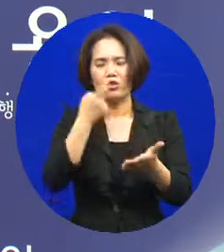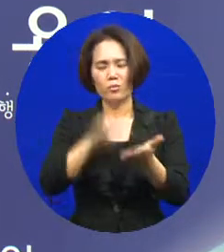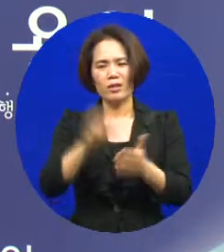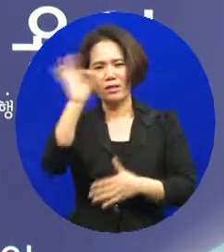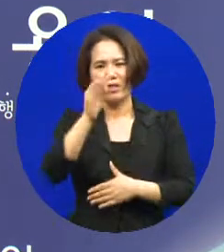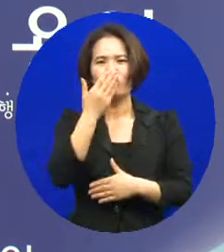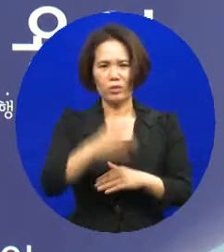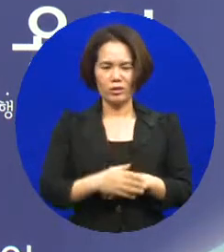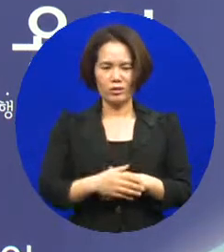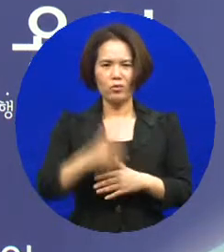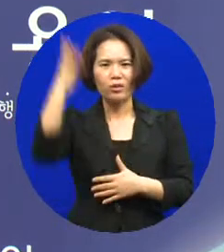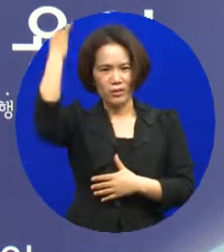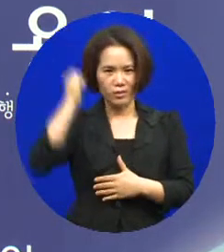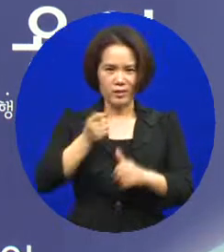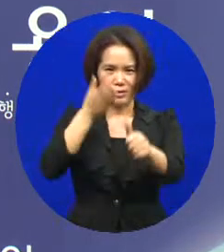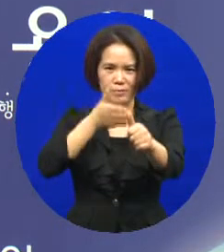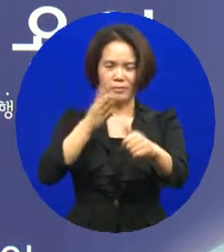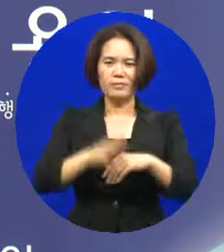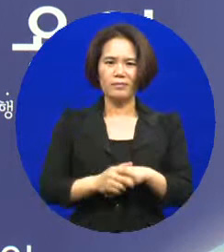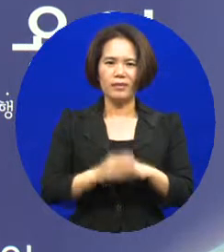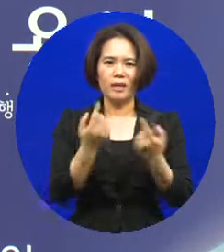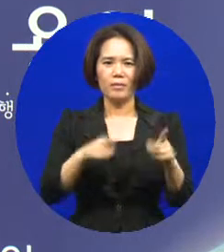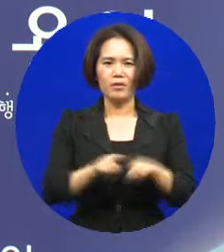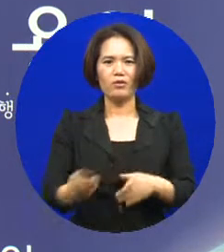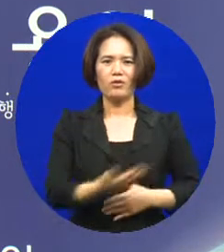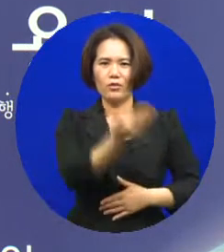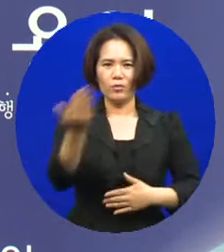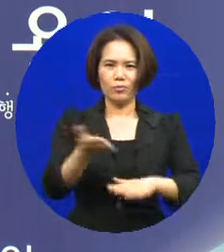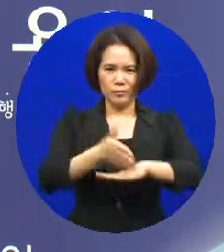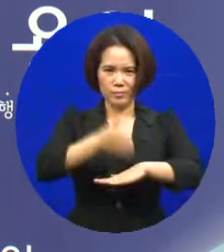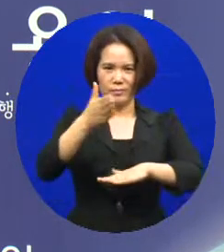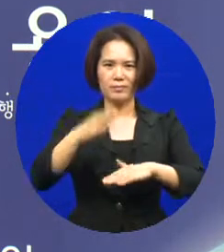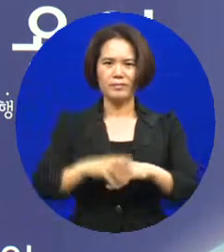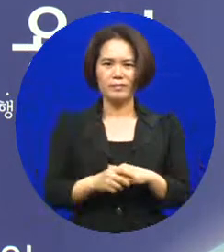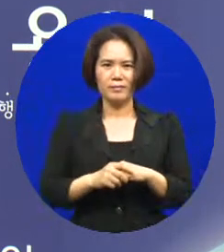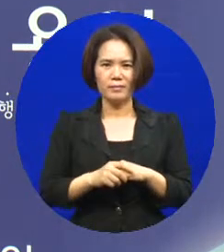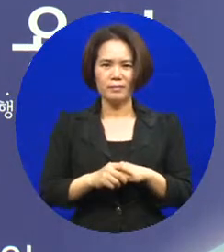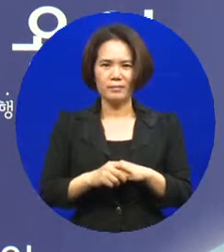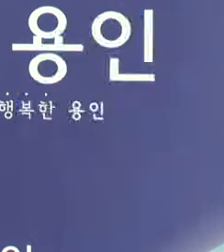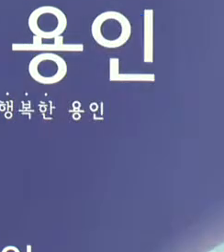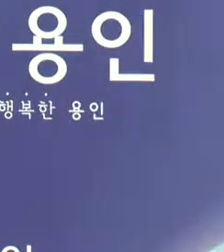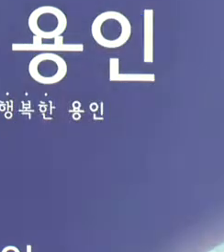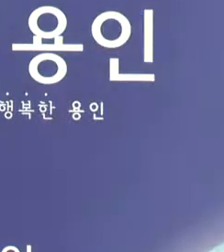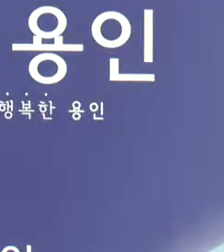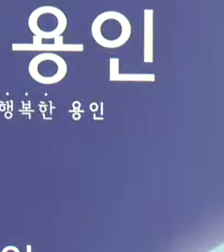찾을 수 있으니까요. 꼭 알아두시기 바랍니다. 함께해 주신 여러분 고맙습니다.